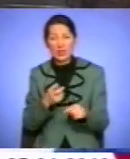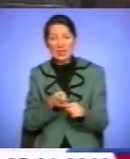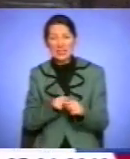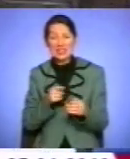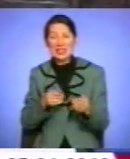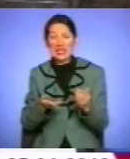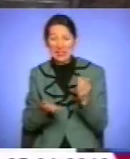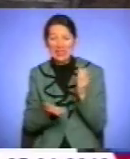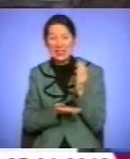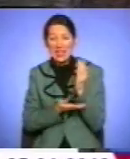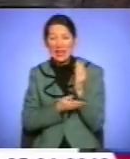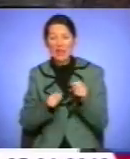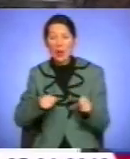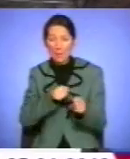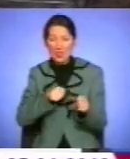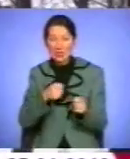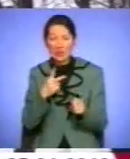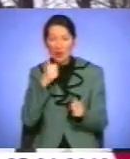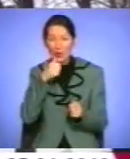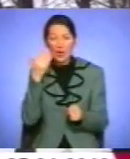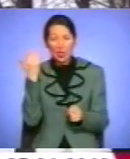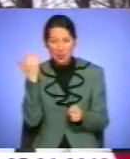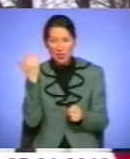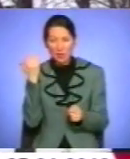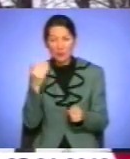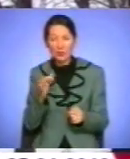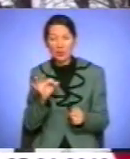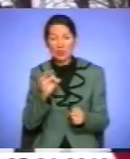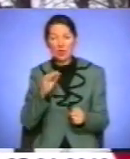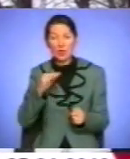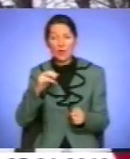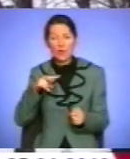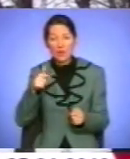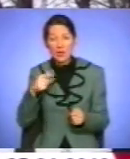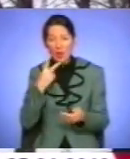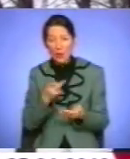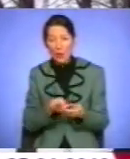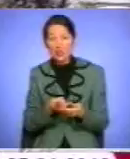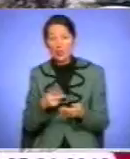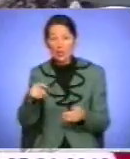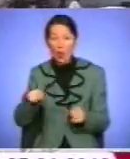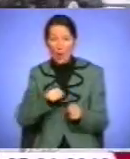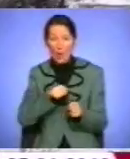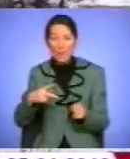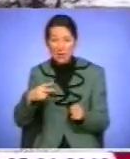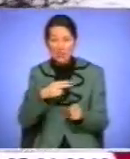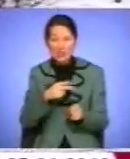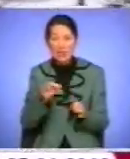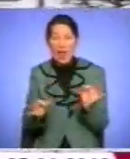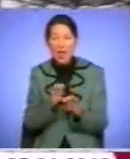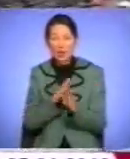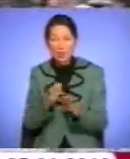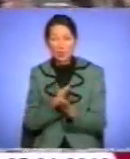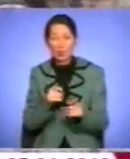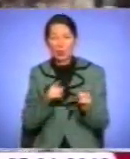дерева підрізали 2 роки тому. Олександр Філь бачить у підрізці екологічну загрозу, адже гілля дерев відростуть